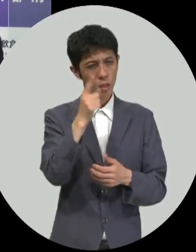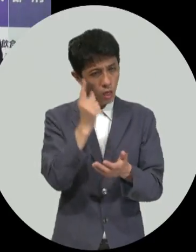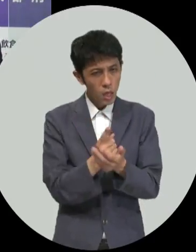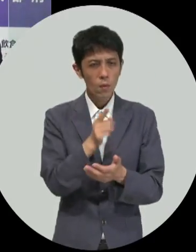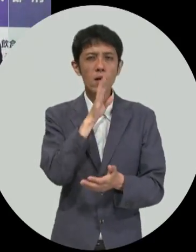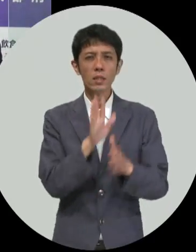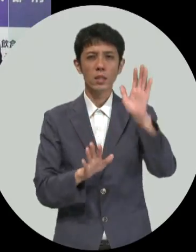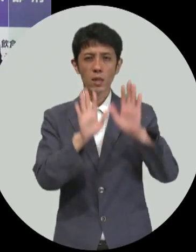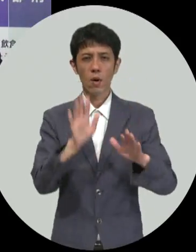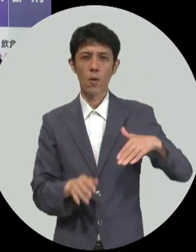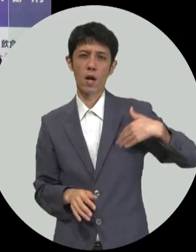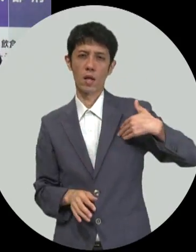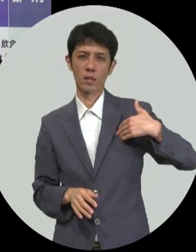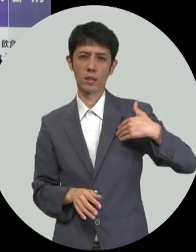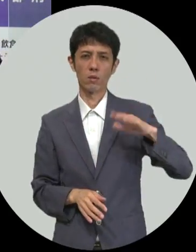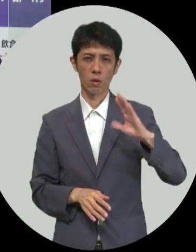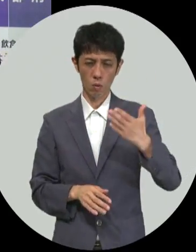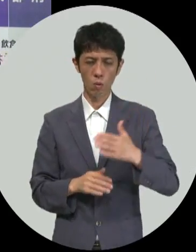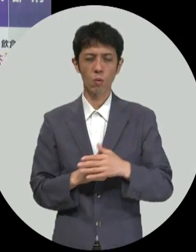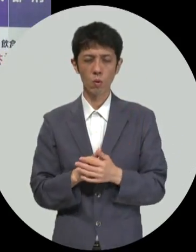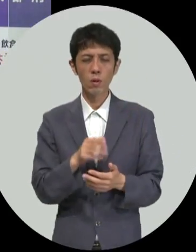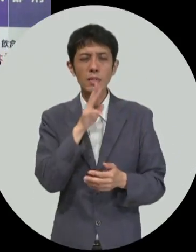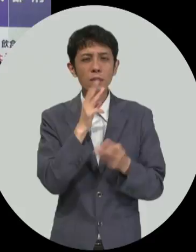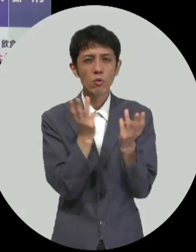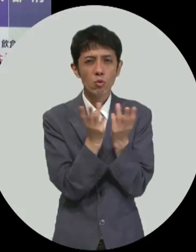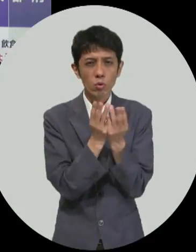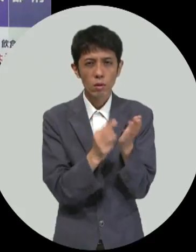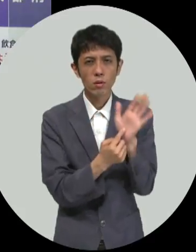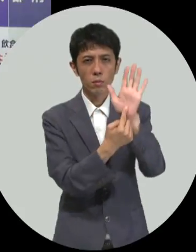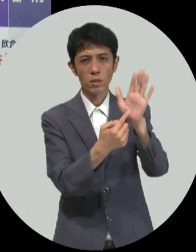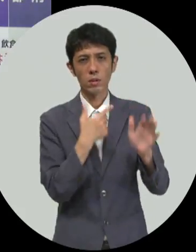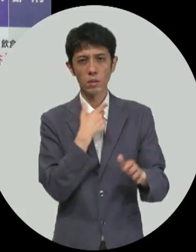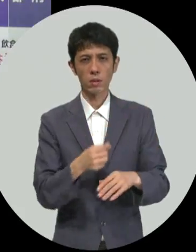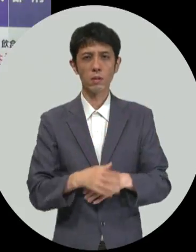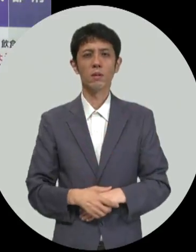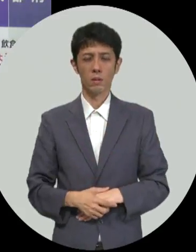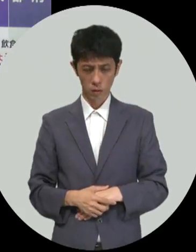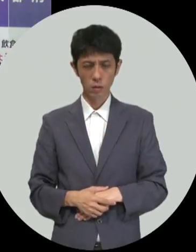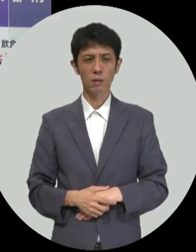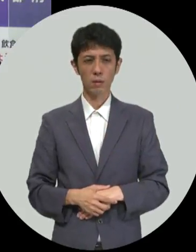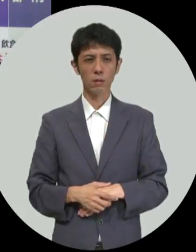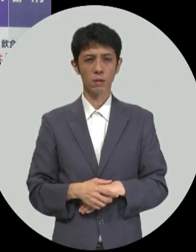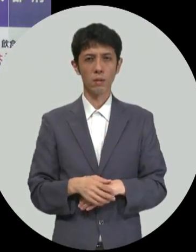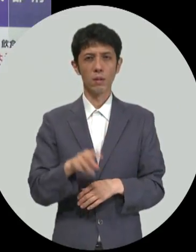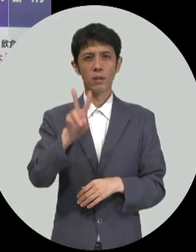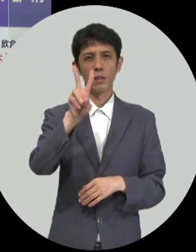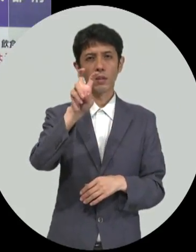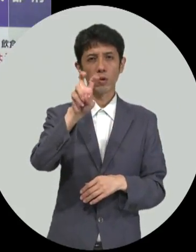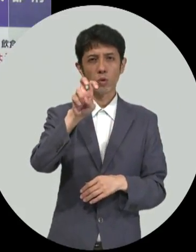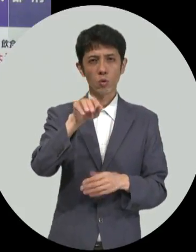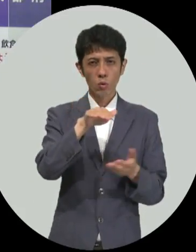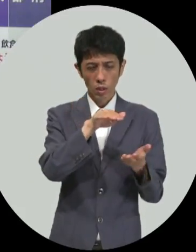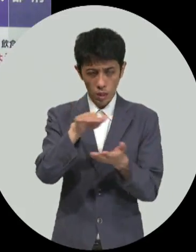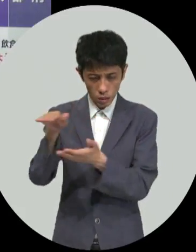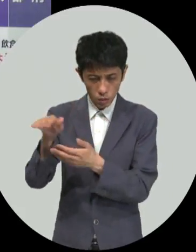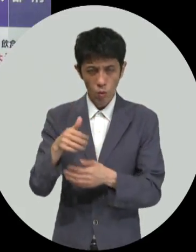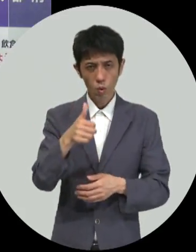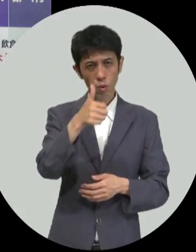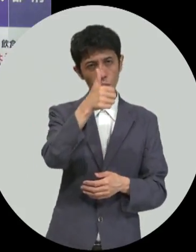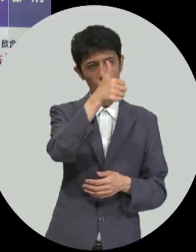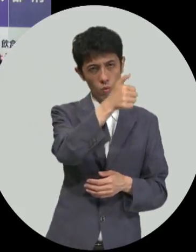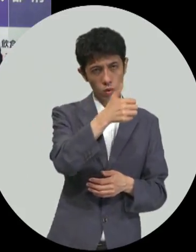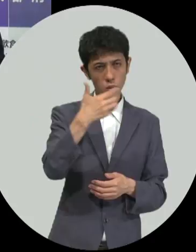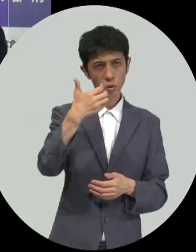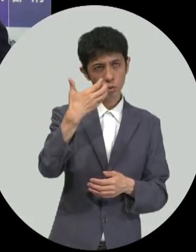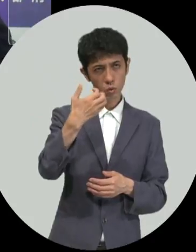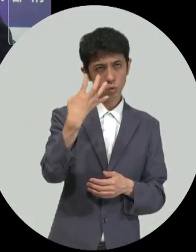か実態が分からないということで、これは実数で示しますと、まあ、これはたまたま20代を50人、94